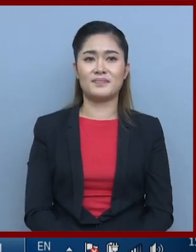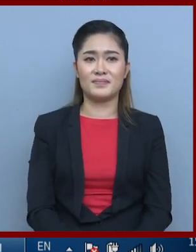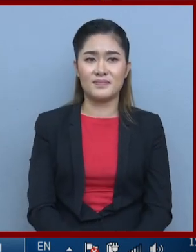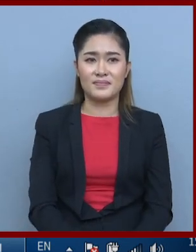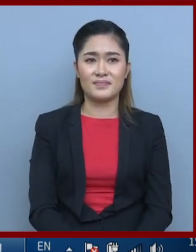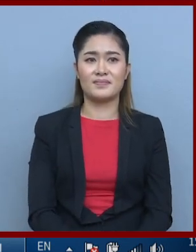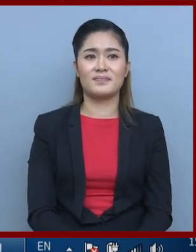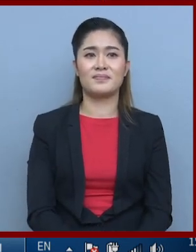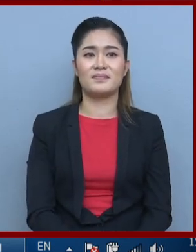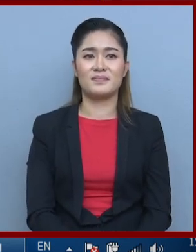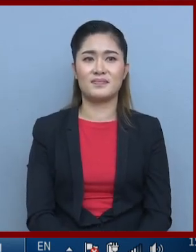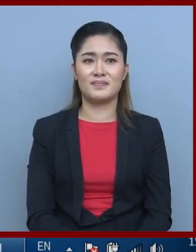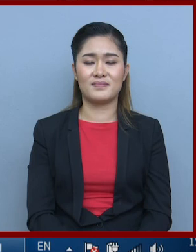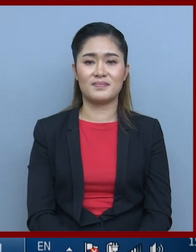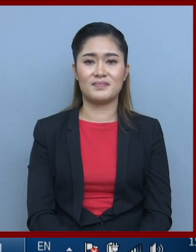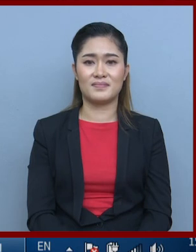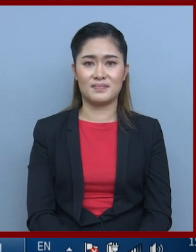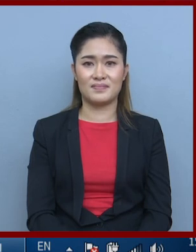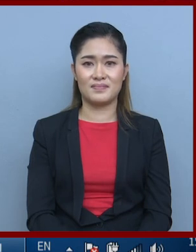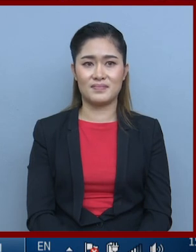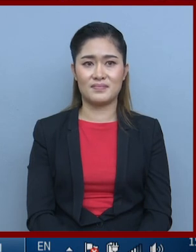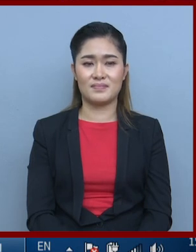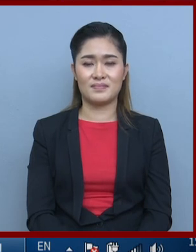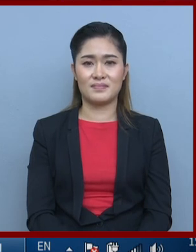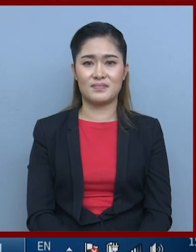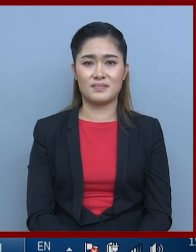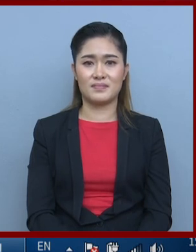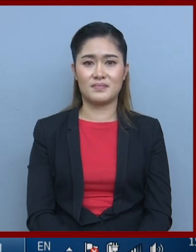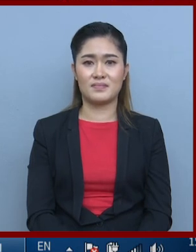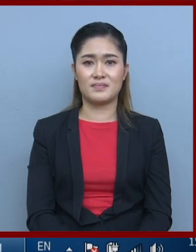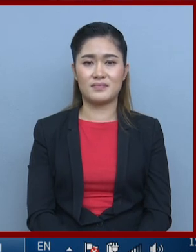แล้วก็เคลียร์ caption เคลียร์ text ออก